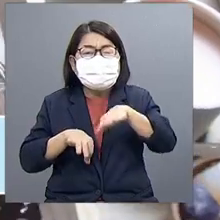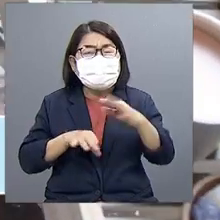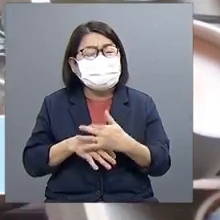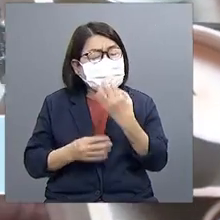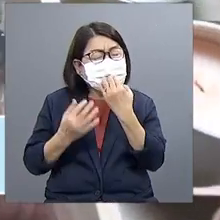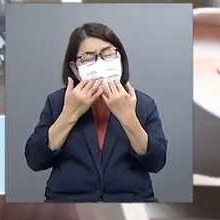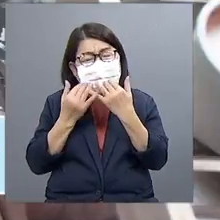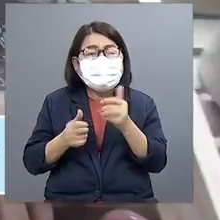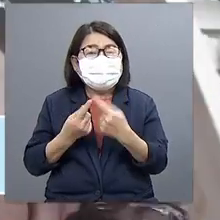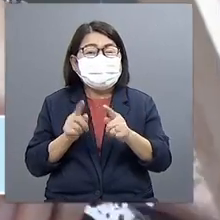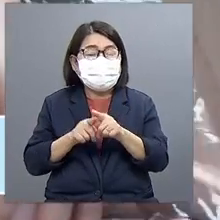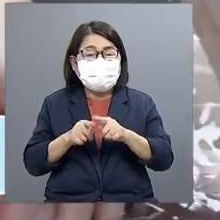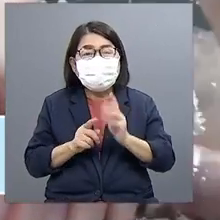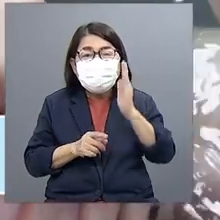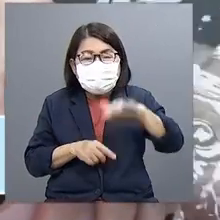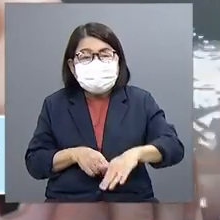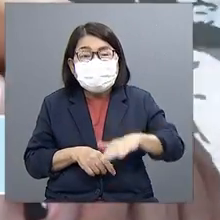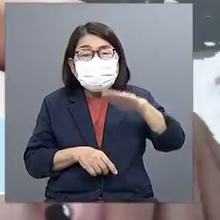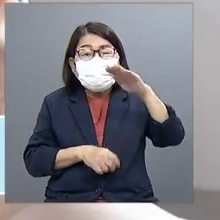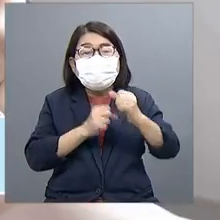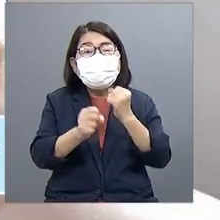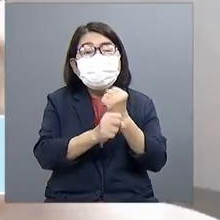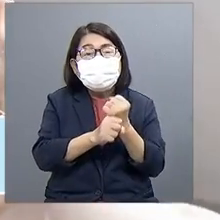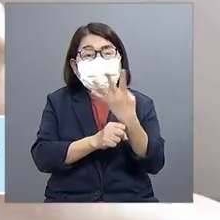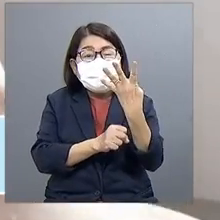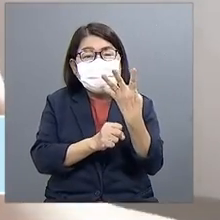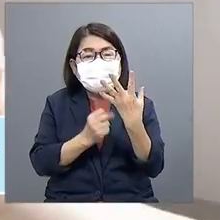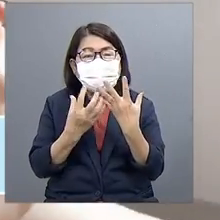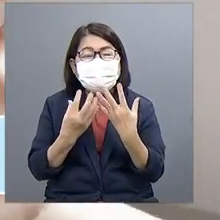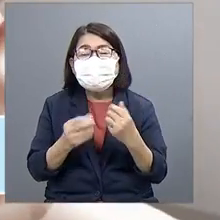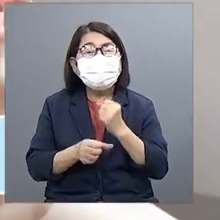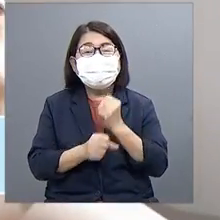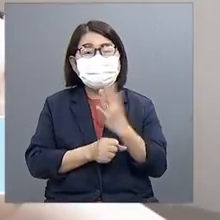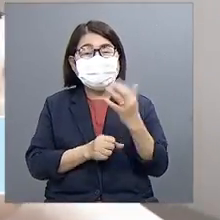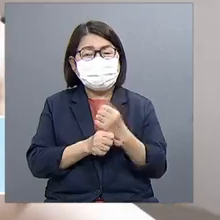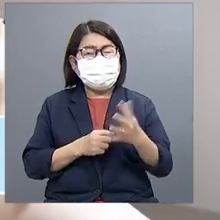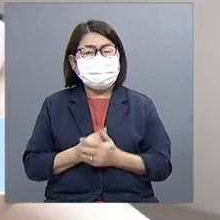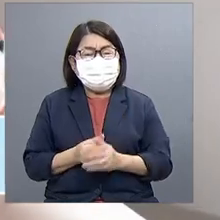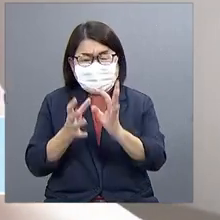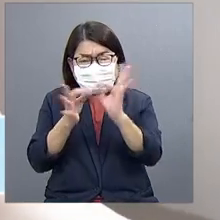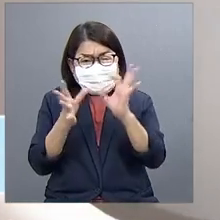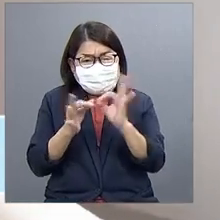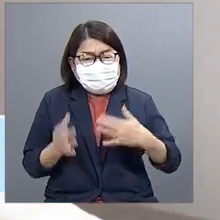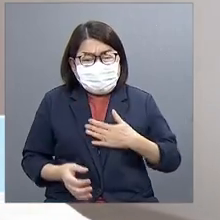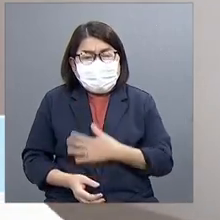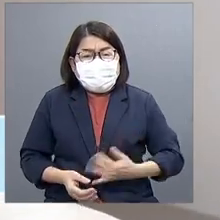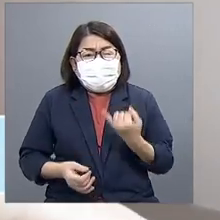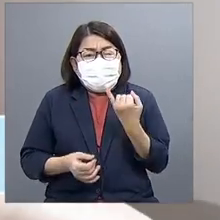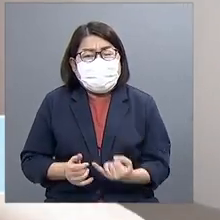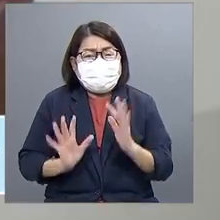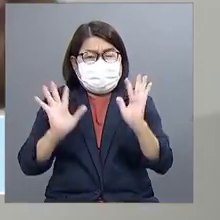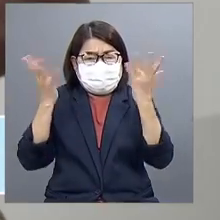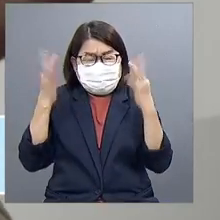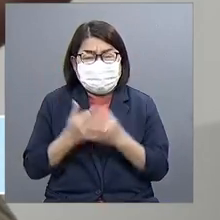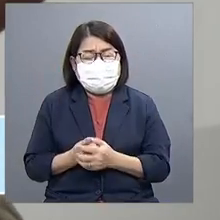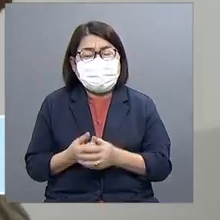องๆอายุ4ขวบซึ่งไม่ได้ช่วยให้เด็กรอดพ้นจากโรคภูมิแพ้เมื่อโตขึ้นแต่อย่างใดนะครับและควรได้รับการแก้ไขหากยังมีการดูดนิ้วกัดเ